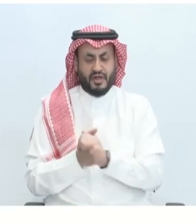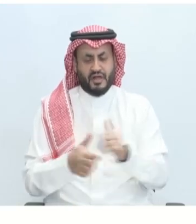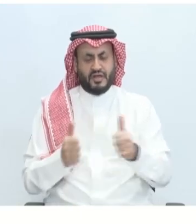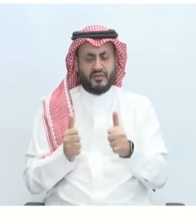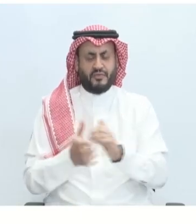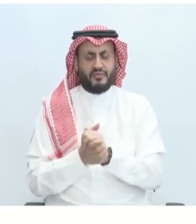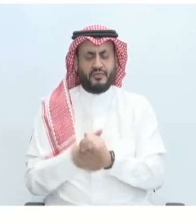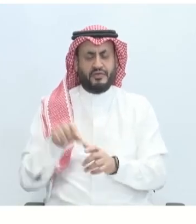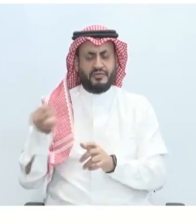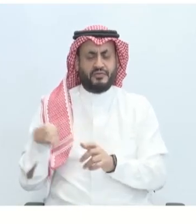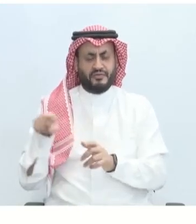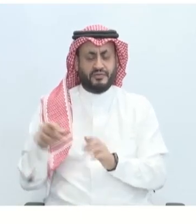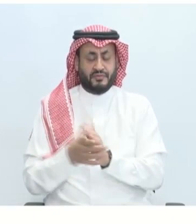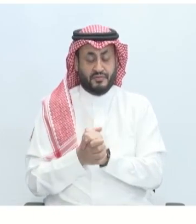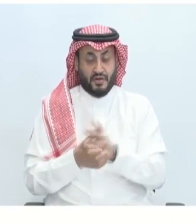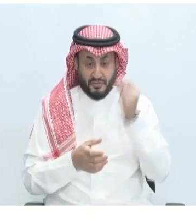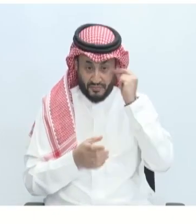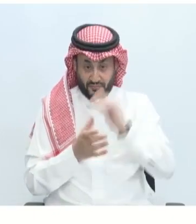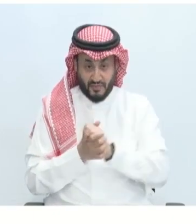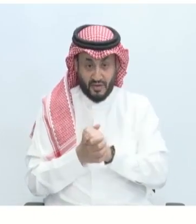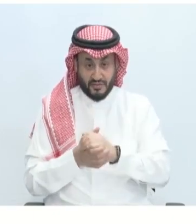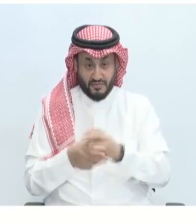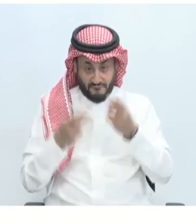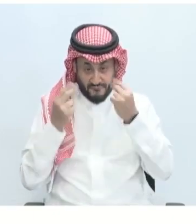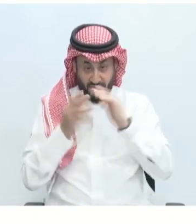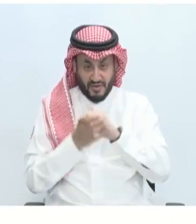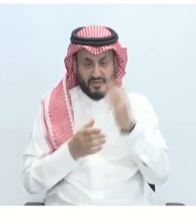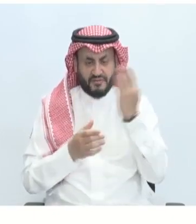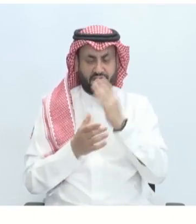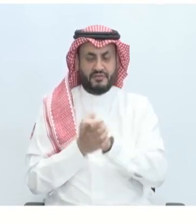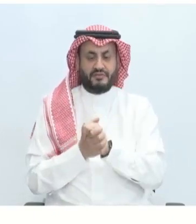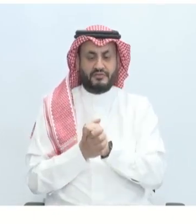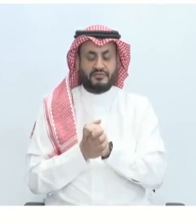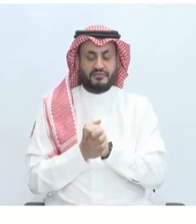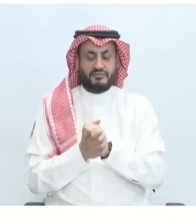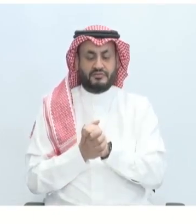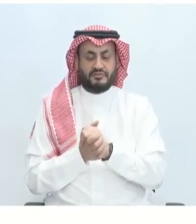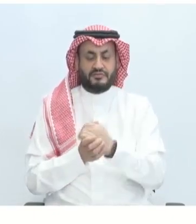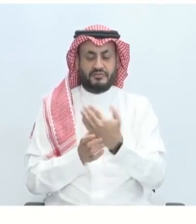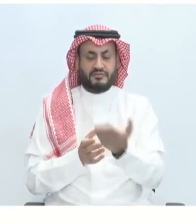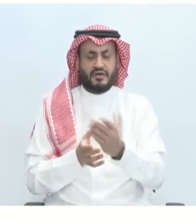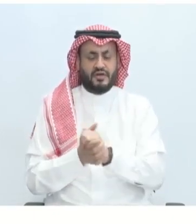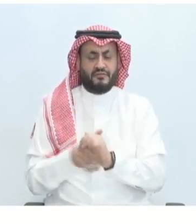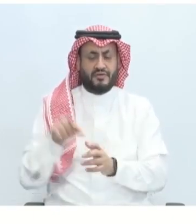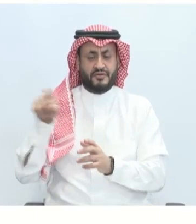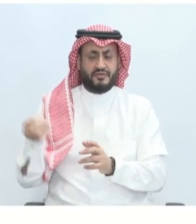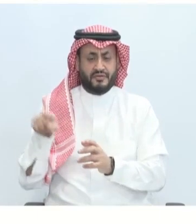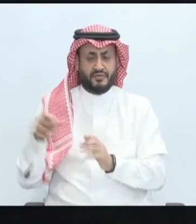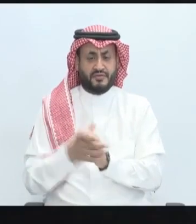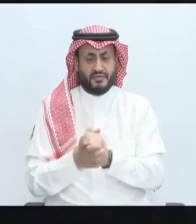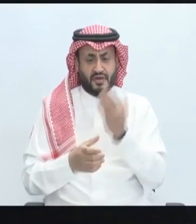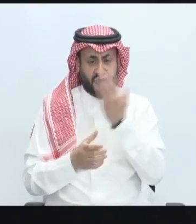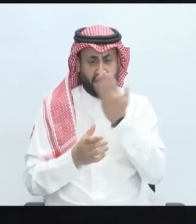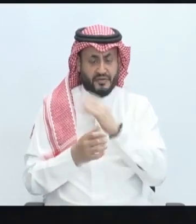اسئله التقويم حتى نتاكد من فهمنا لهذا الدرس وا استيعابنا له سيظهر امامكم بعض الاسئله اتمنى منكم